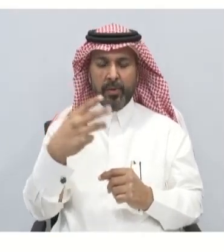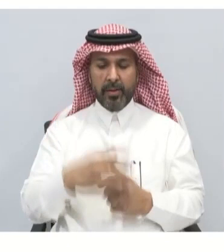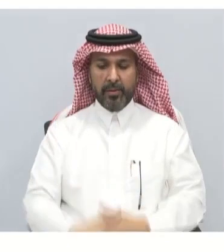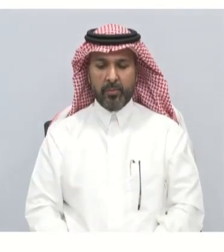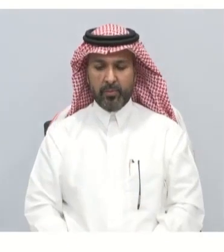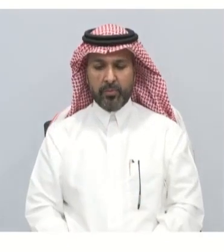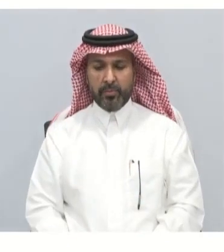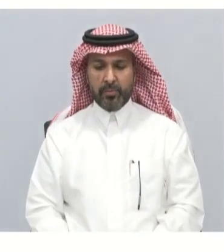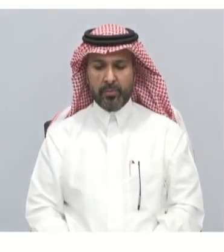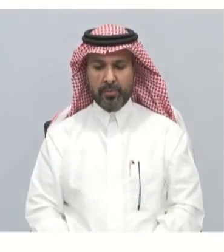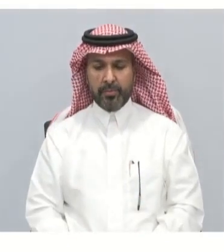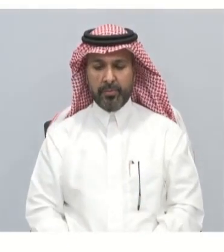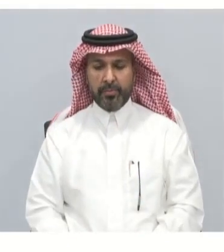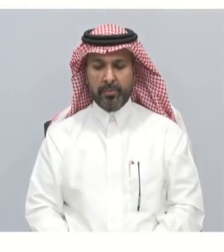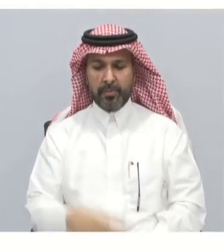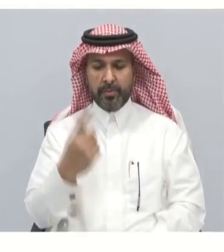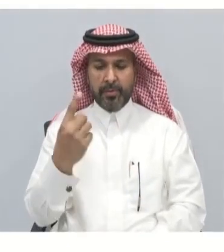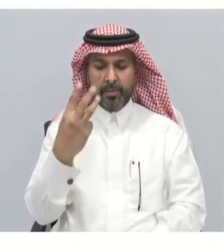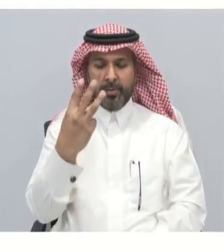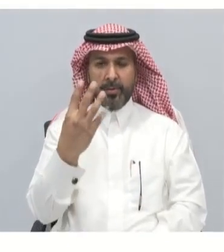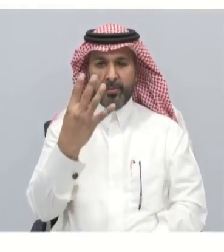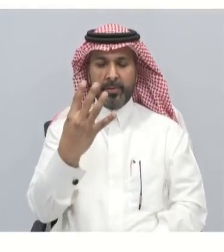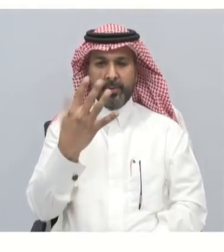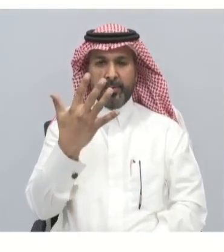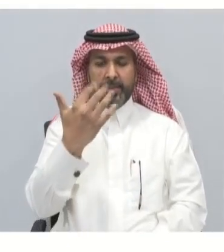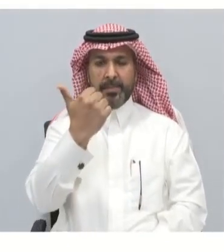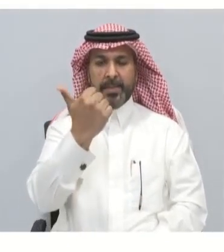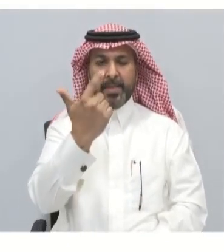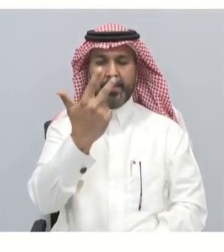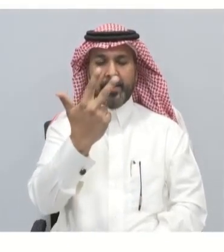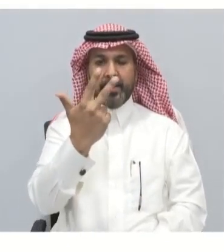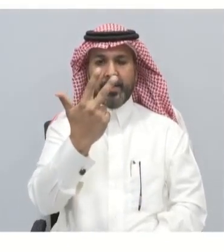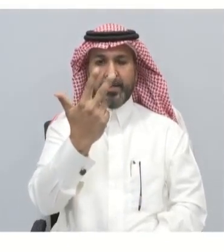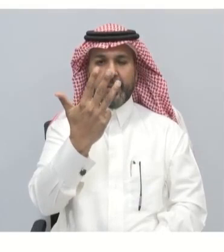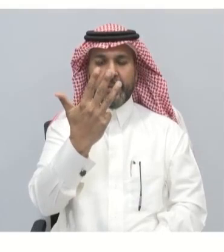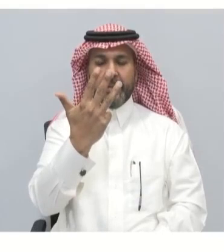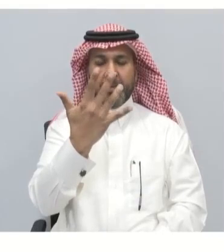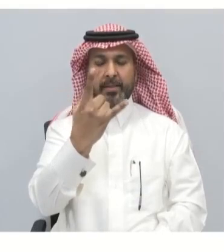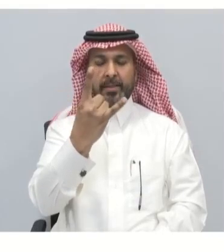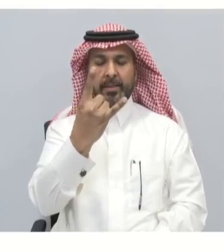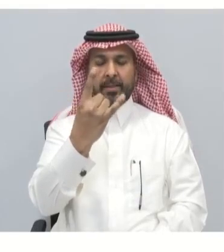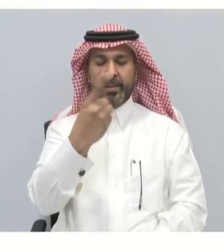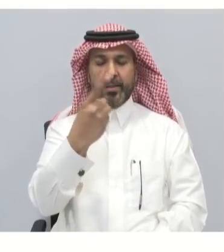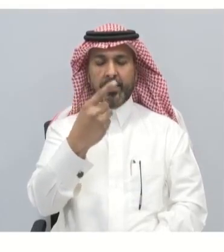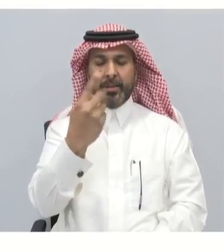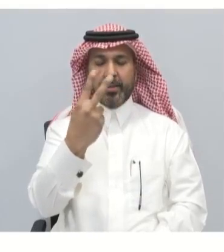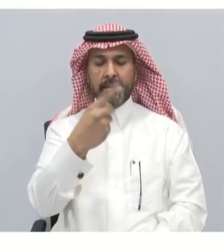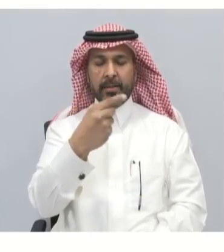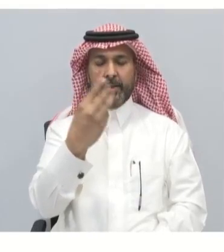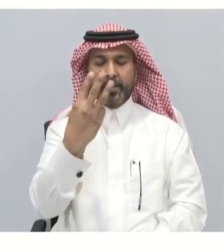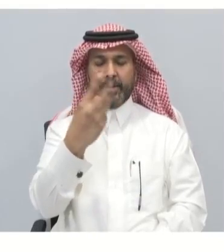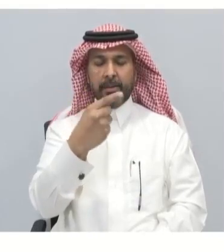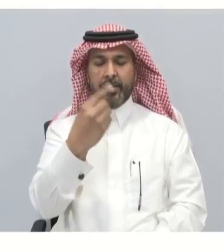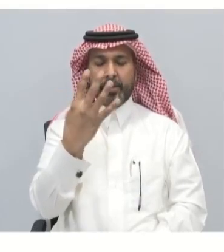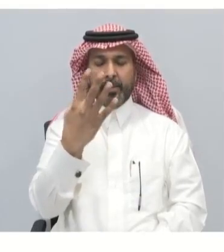بال 1 2 3 4 5 6 7 8 9 10 11 12 13